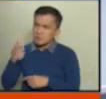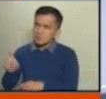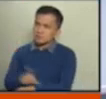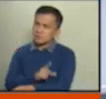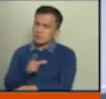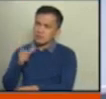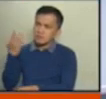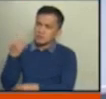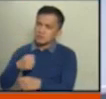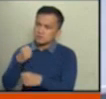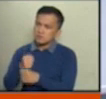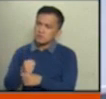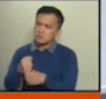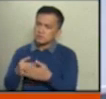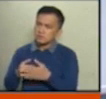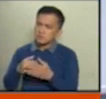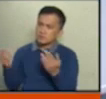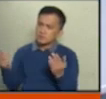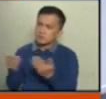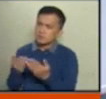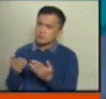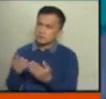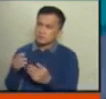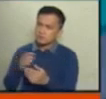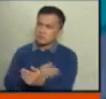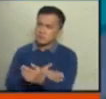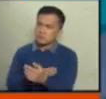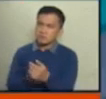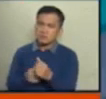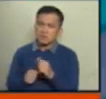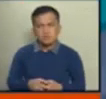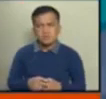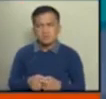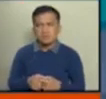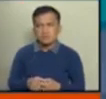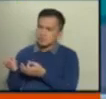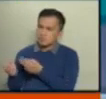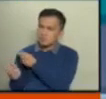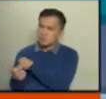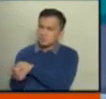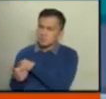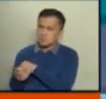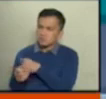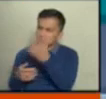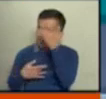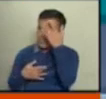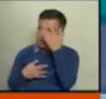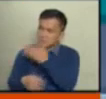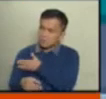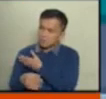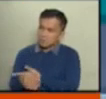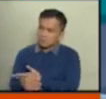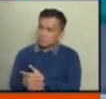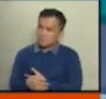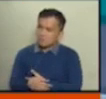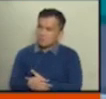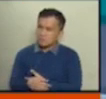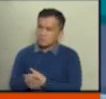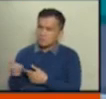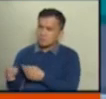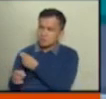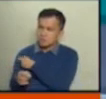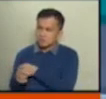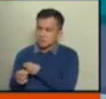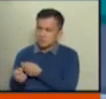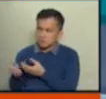po, nung bago pa lang magkakilala yung anak ko. Paano po yung naging pag-uusap nyo ni Belly Jen? Eh? May karamdaman yung anak niya, sir. Okay. Nagamot ko,